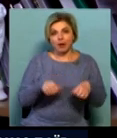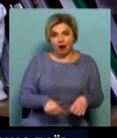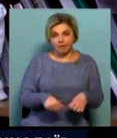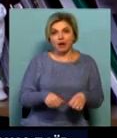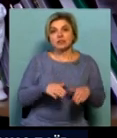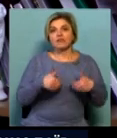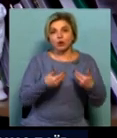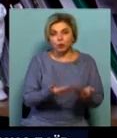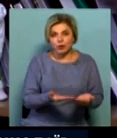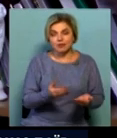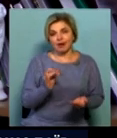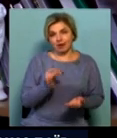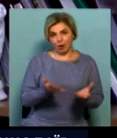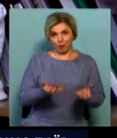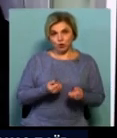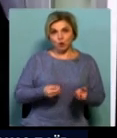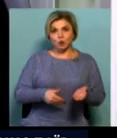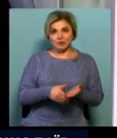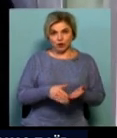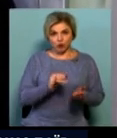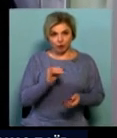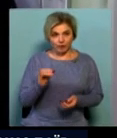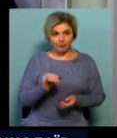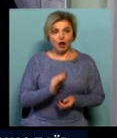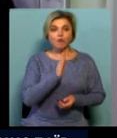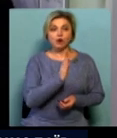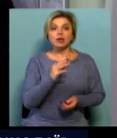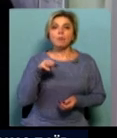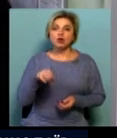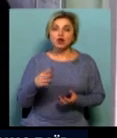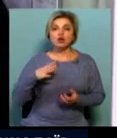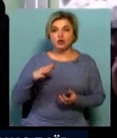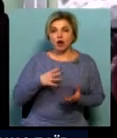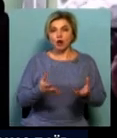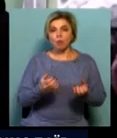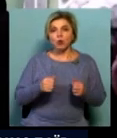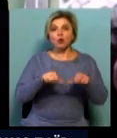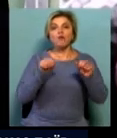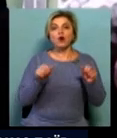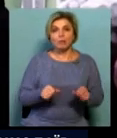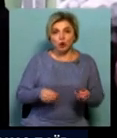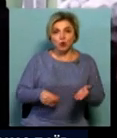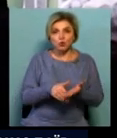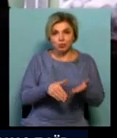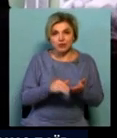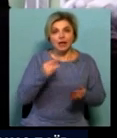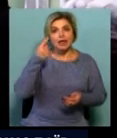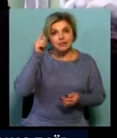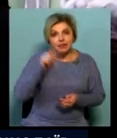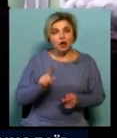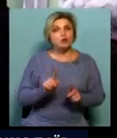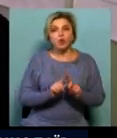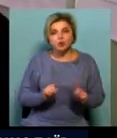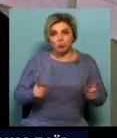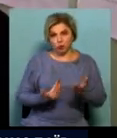звернутися і отримати субсидію. Володимир Мосійчук чекає на оформлення субсидії і знає, в чому особливість